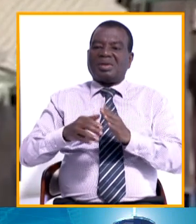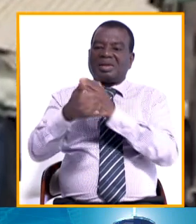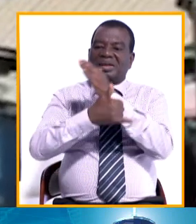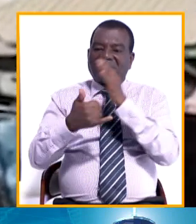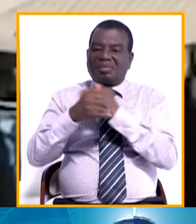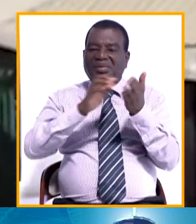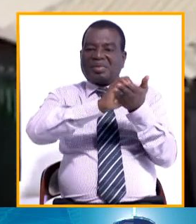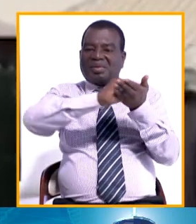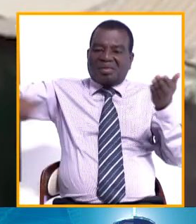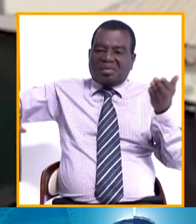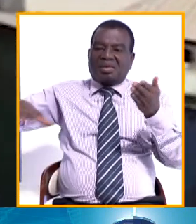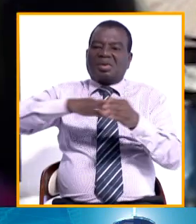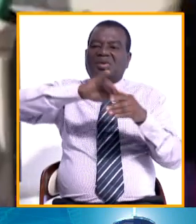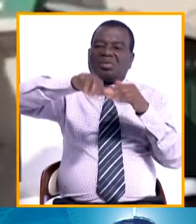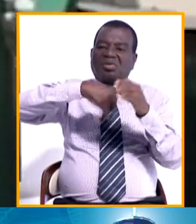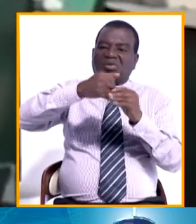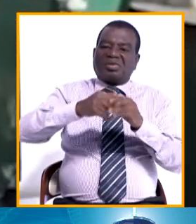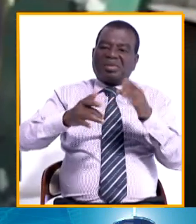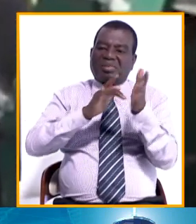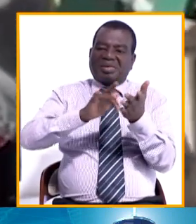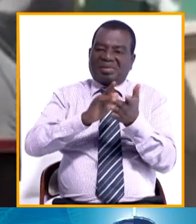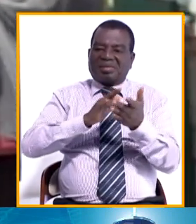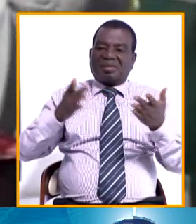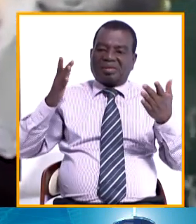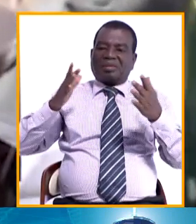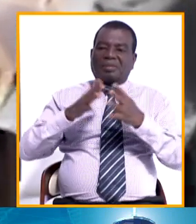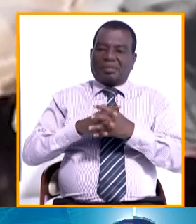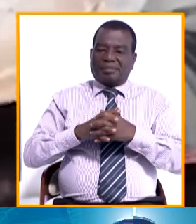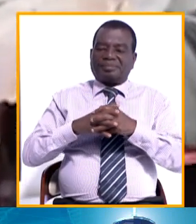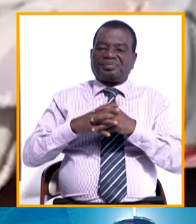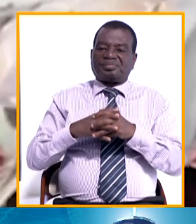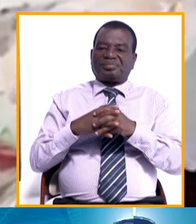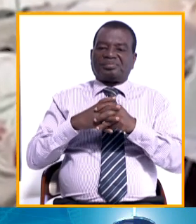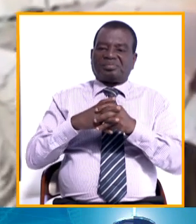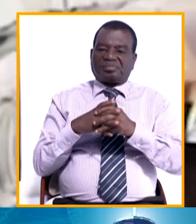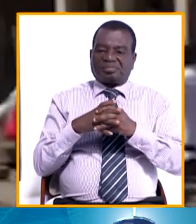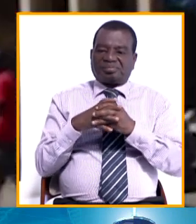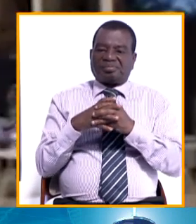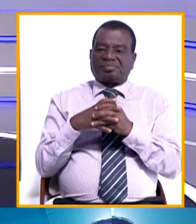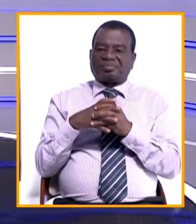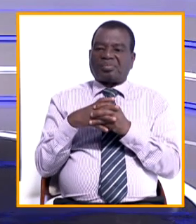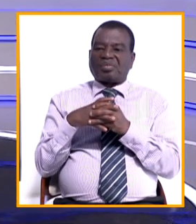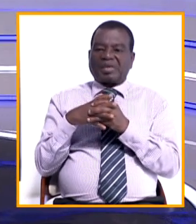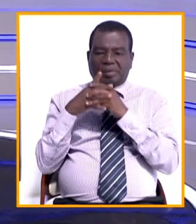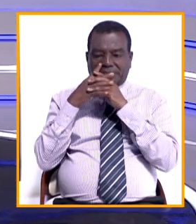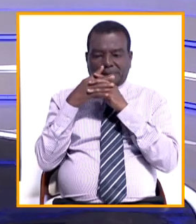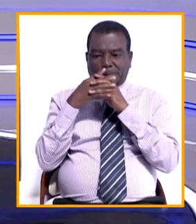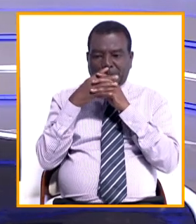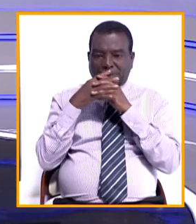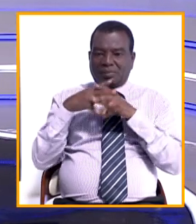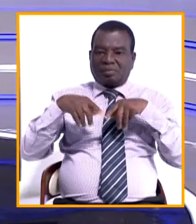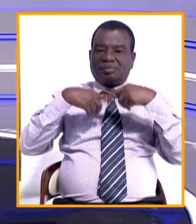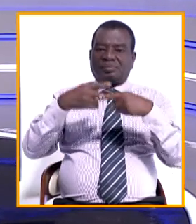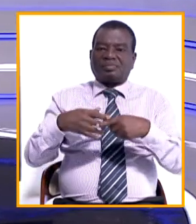la circulation. Pour l'heure, le risque est cantonné en Gambie, mais jusqu'à quand? On va